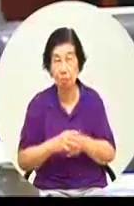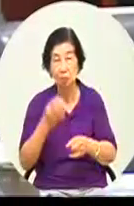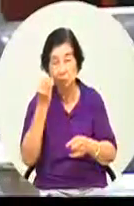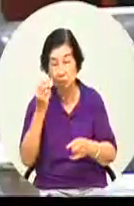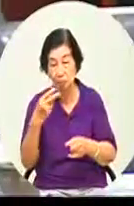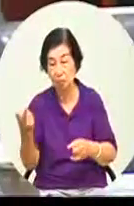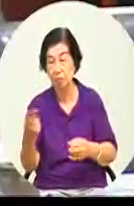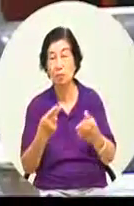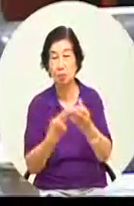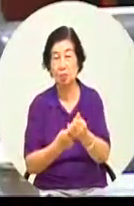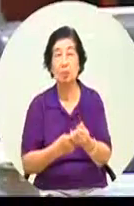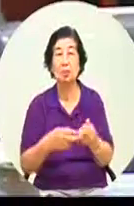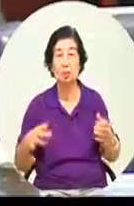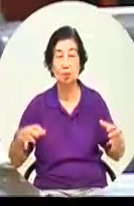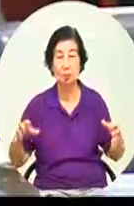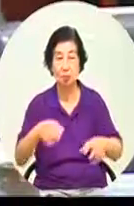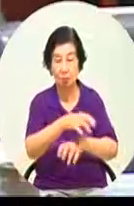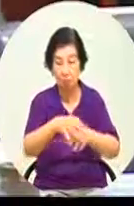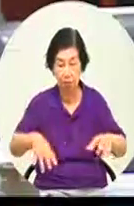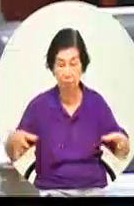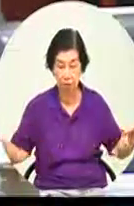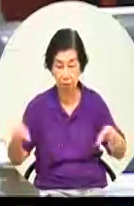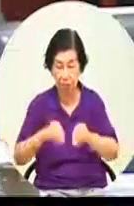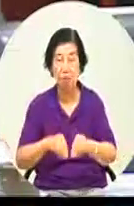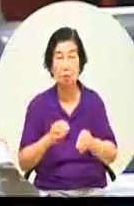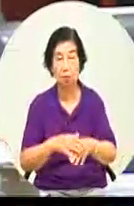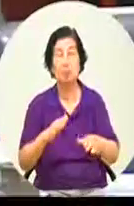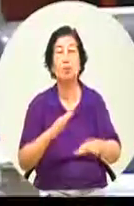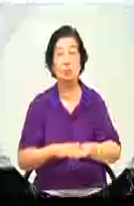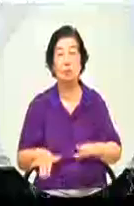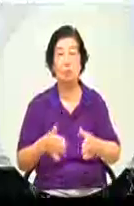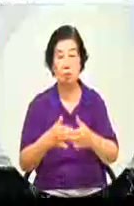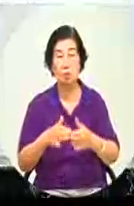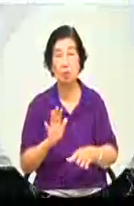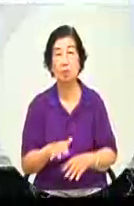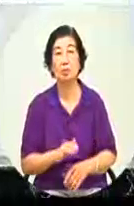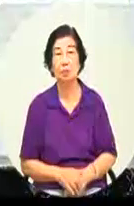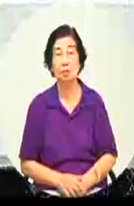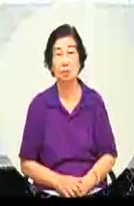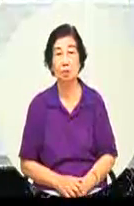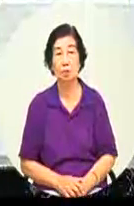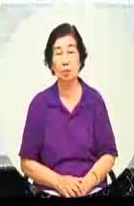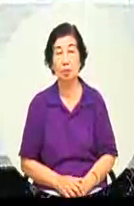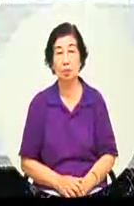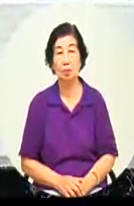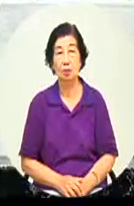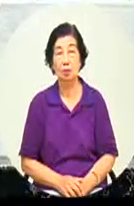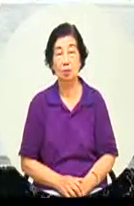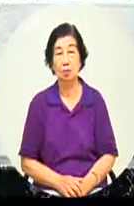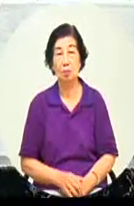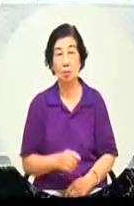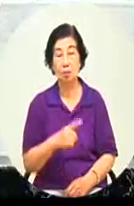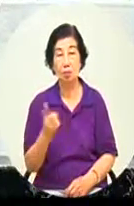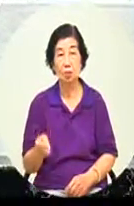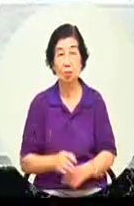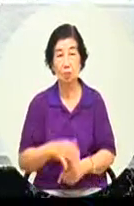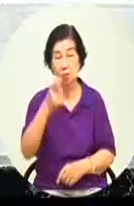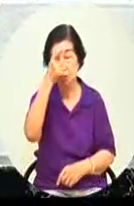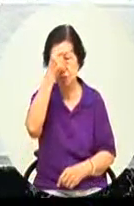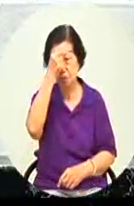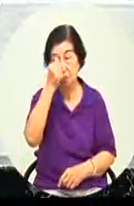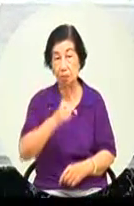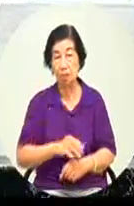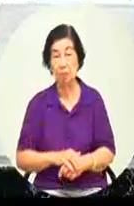嘿，好，德霞，谢谢。 好，谢谢王议员的质询。下一位是黄香淑议